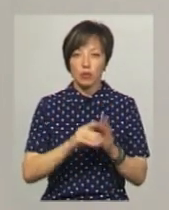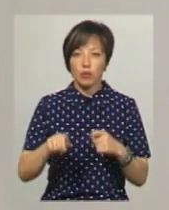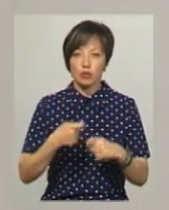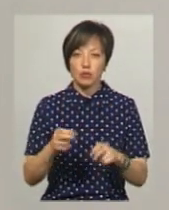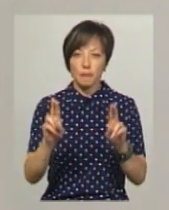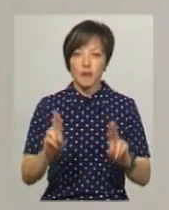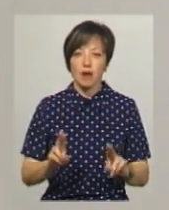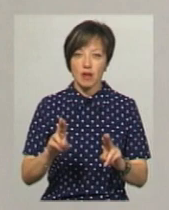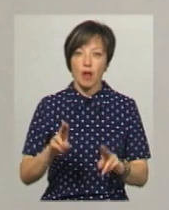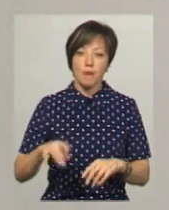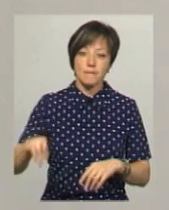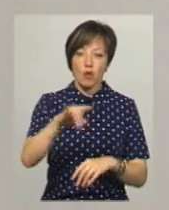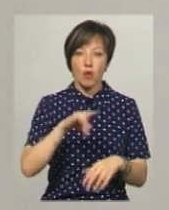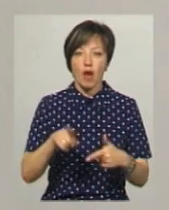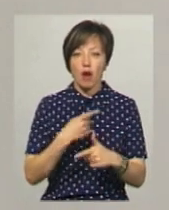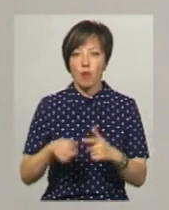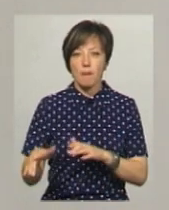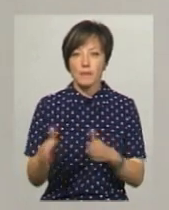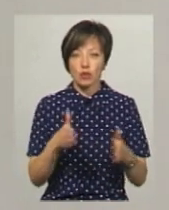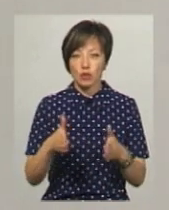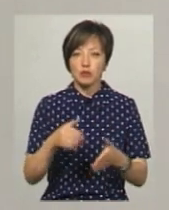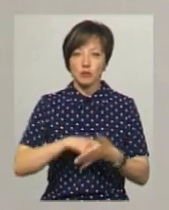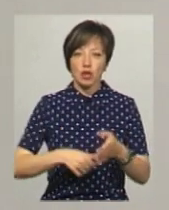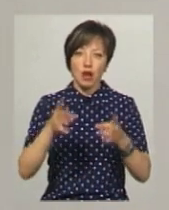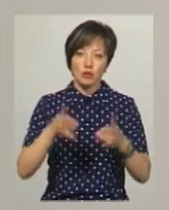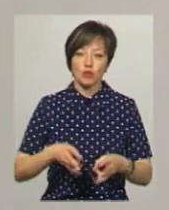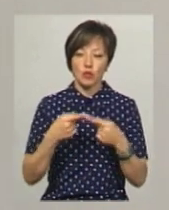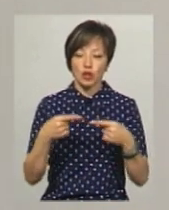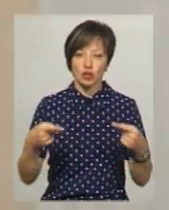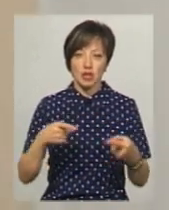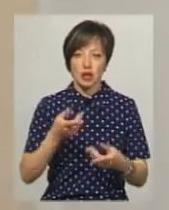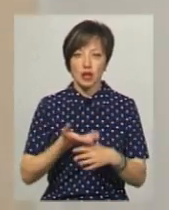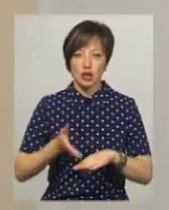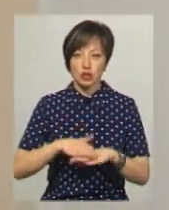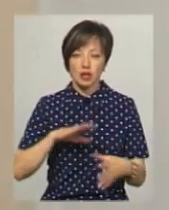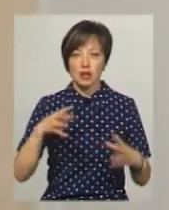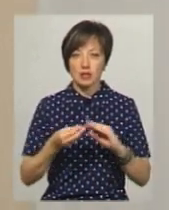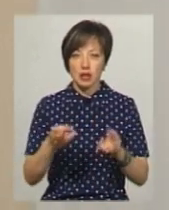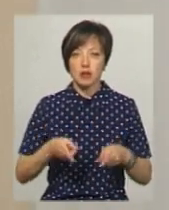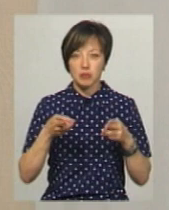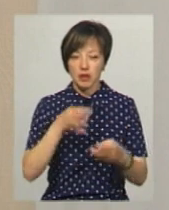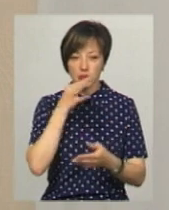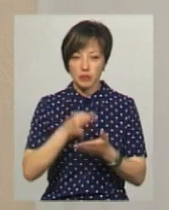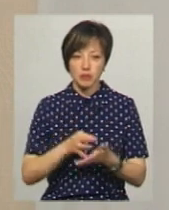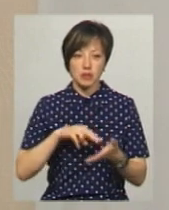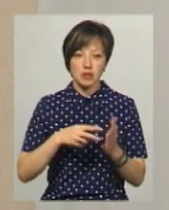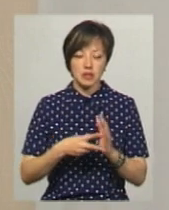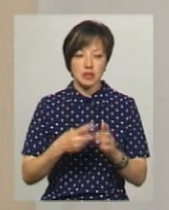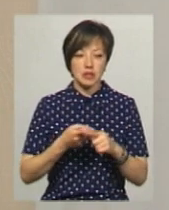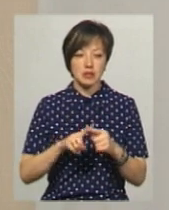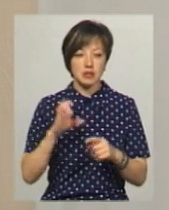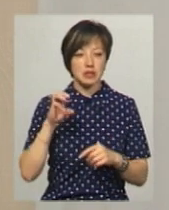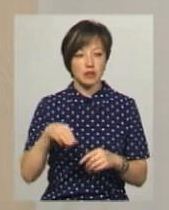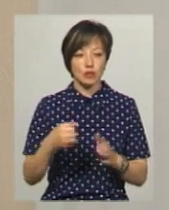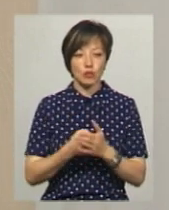порушення правил польотів або підготовки до них, що спричинило катастрофу або інші тяжкі наслідки. Кримінальна відповідальність передбачається за зазначеною